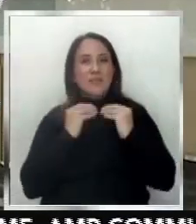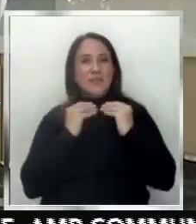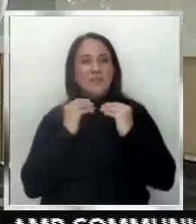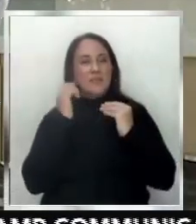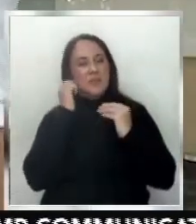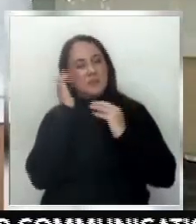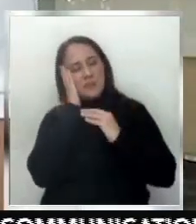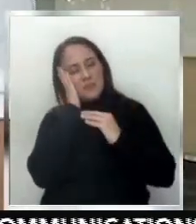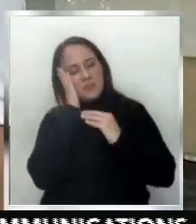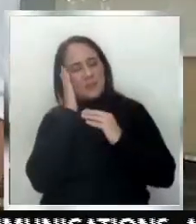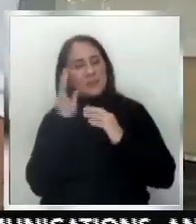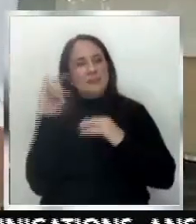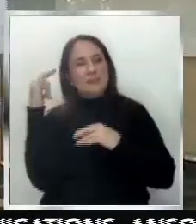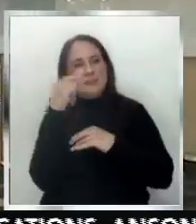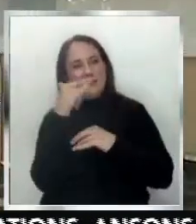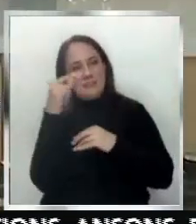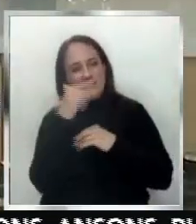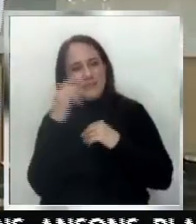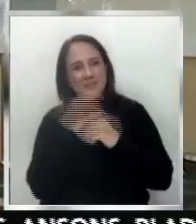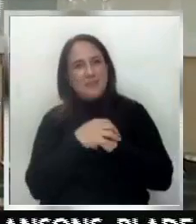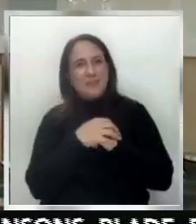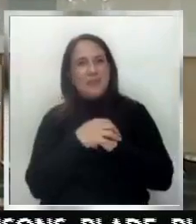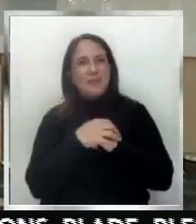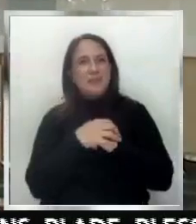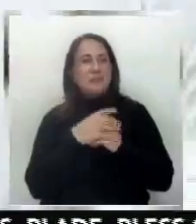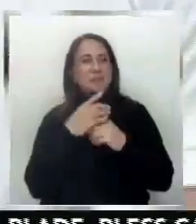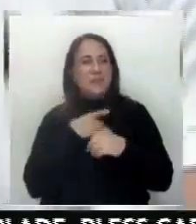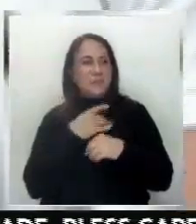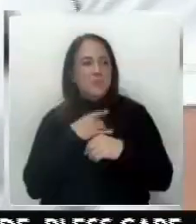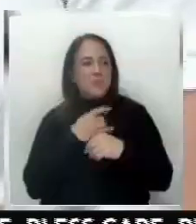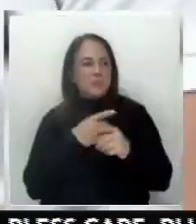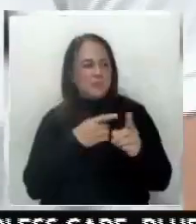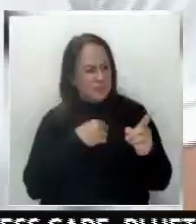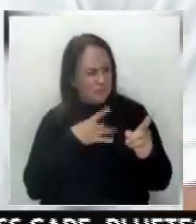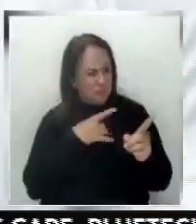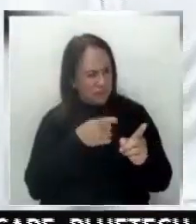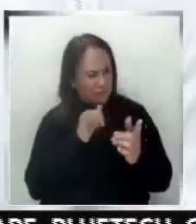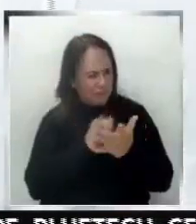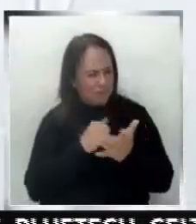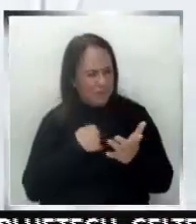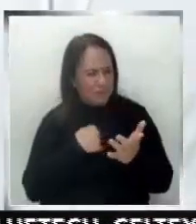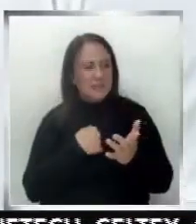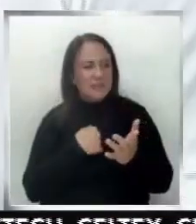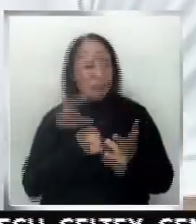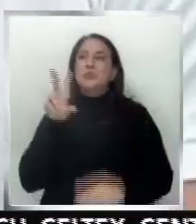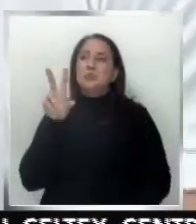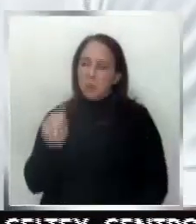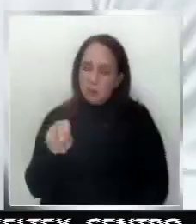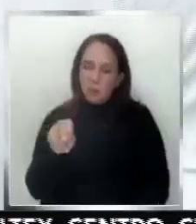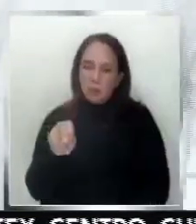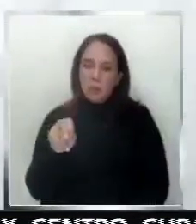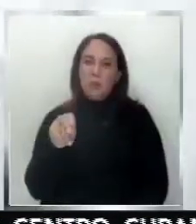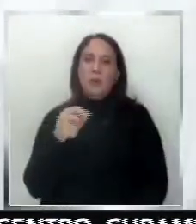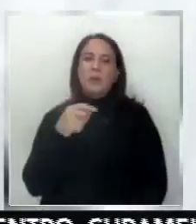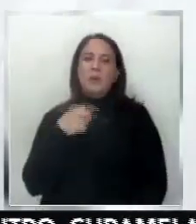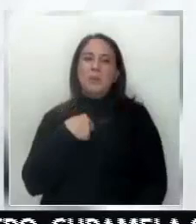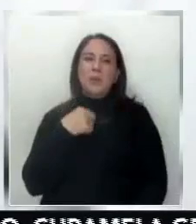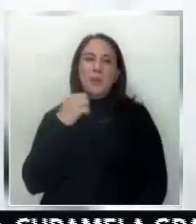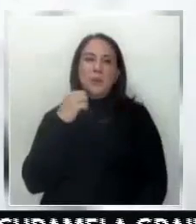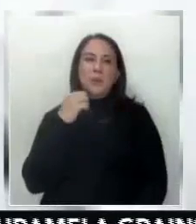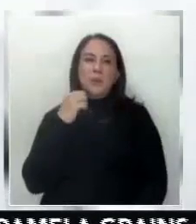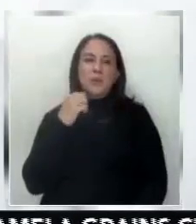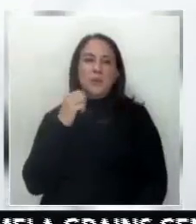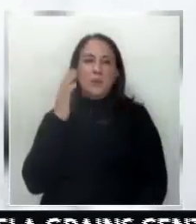ako. Yun ba yung meaning mo? Parang yun yung meaning mo eh. Hindi! Diba? Hindi kasi, ano, syempre,